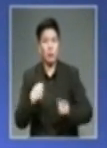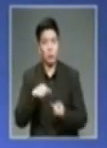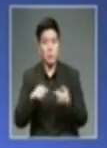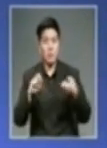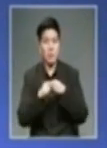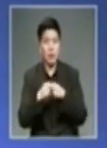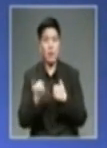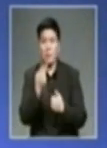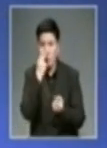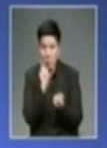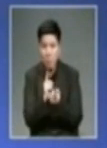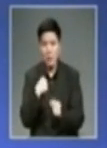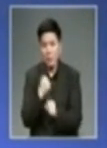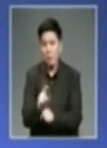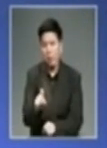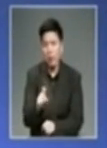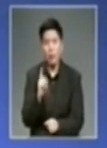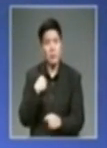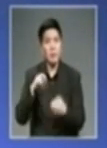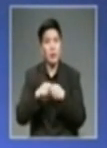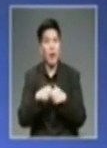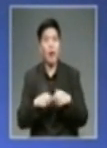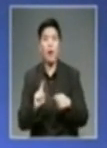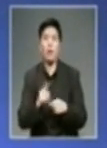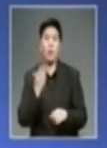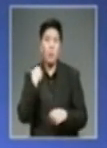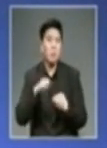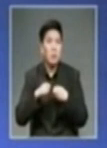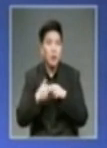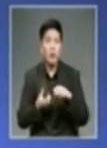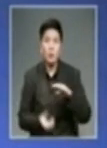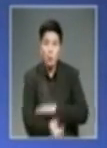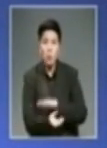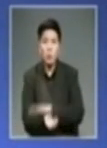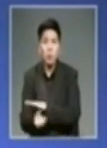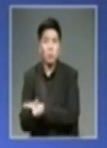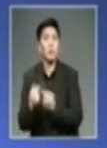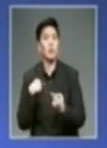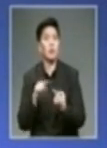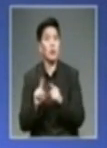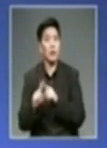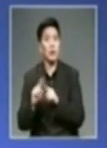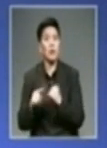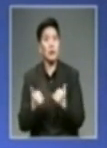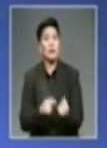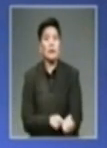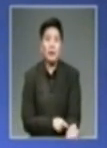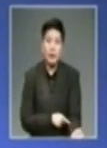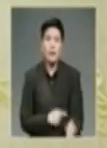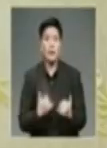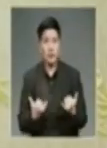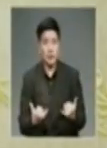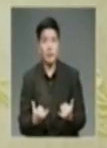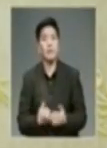การทุจริตเข้ามาเกี่ยวข้องอีกเราก็ต้องแก้ไขปราบปรามทุจริตไปด้วยในการทำงานมันก็เลยยิ่งช้าก็ไม่หนักขึ้น